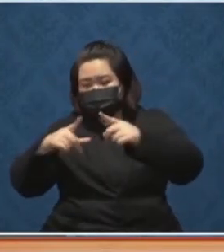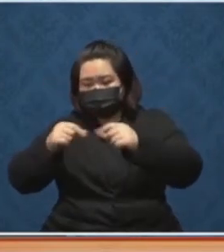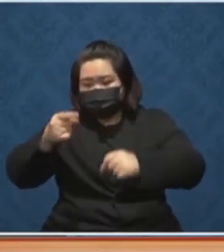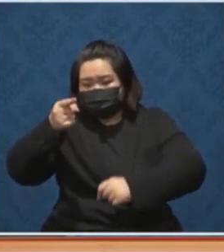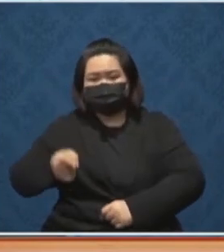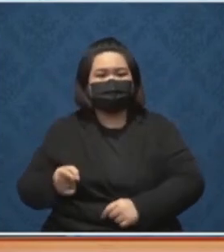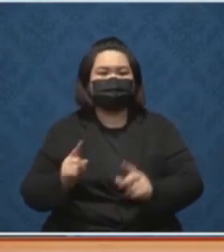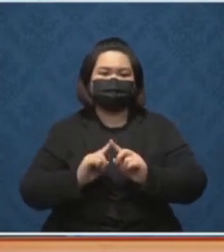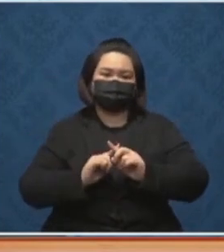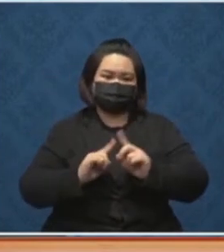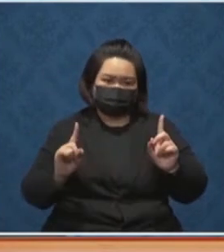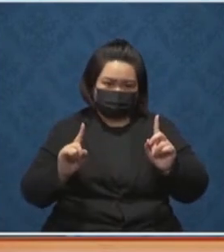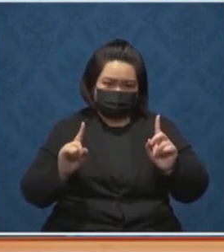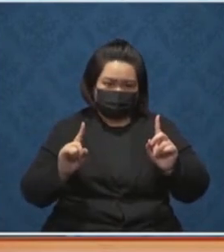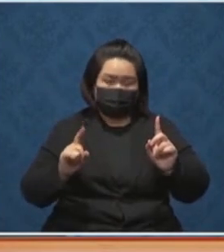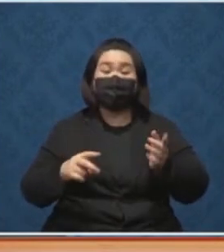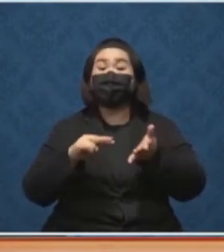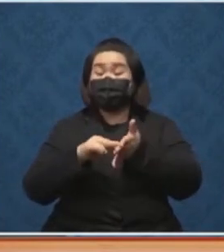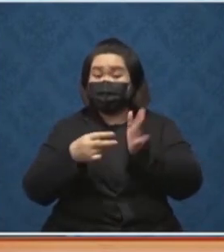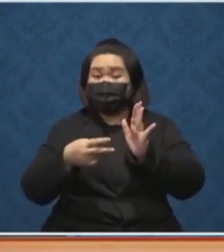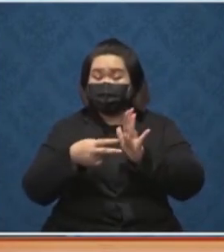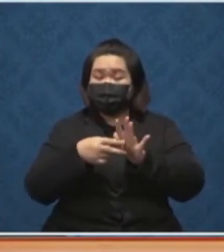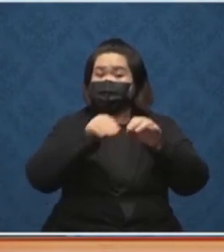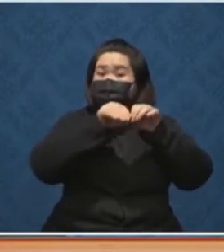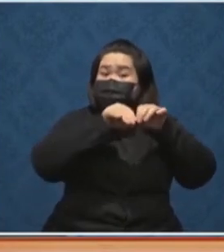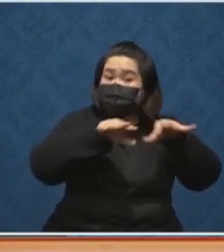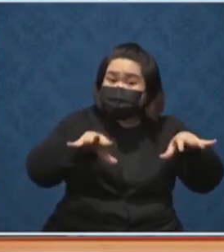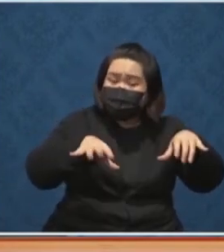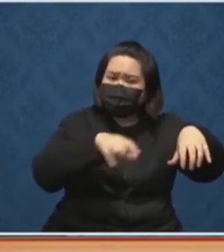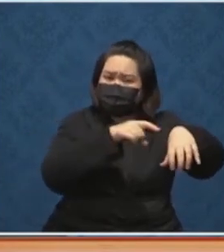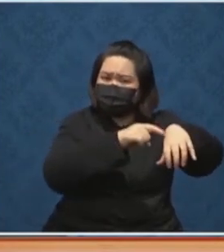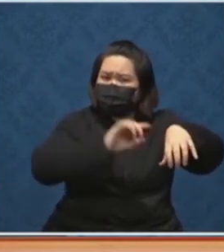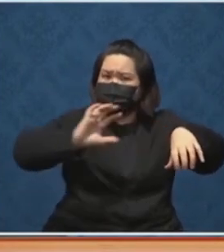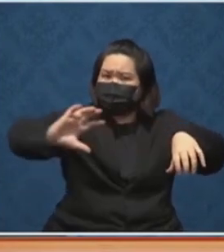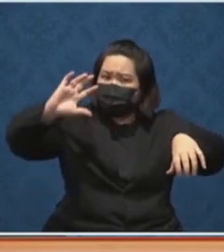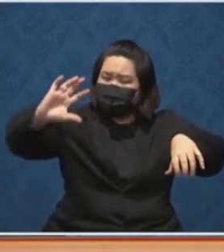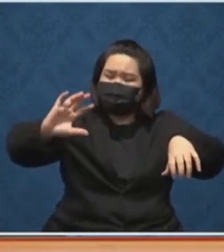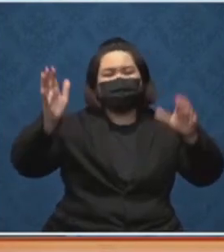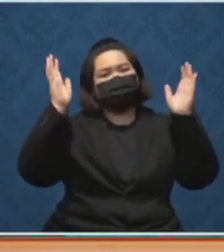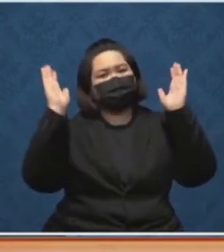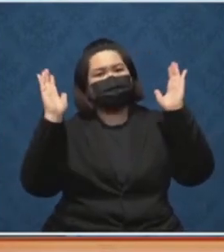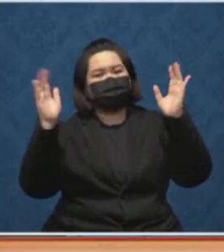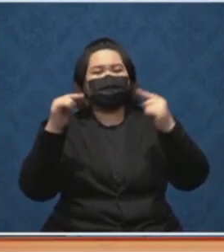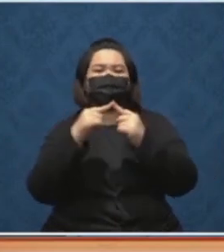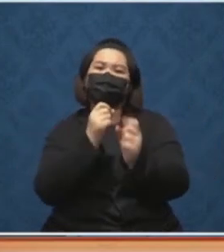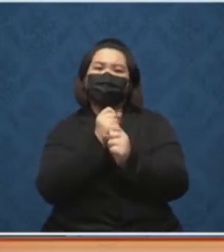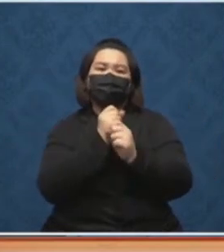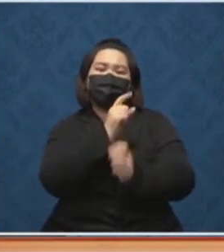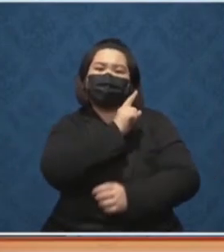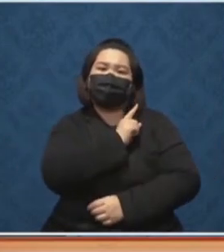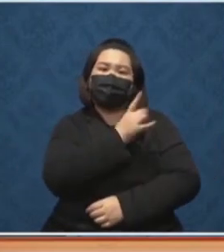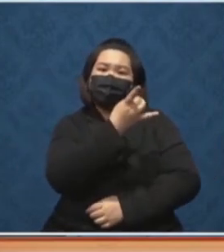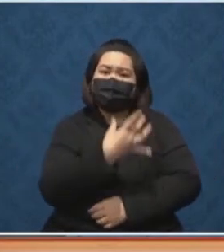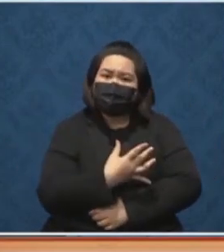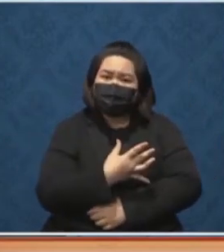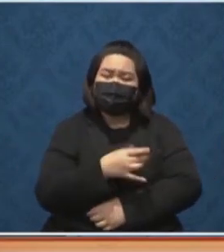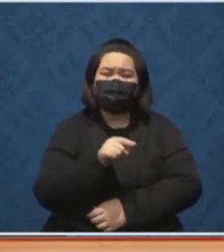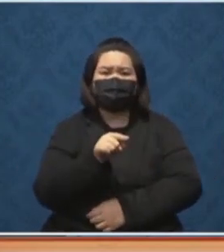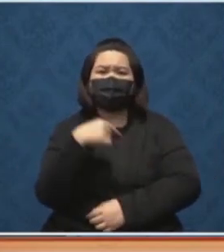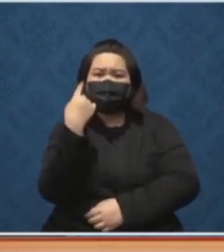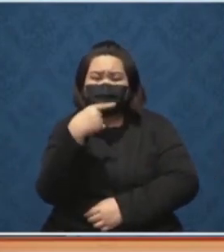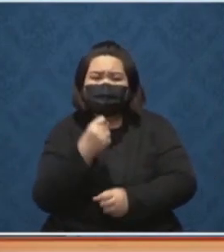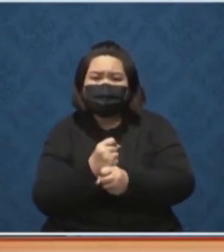มัคอการเผยแ้ข้อมูล เผยแ้ความเหนของหน่วยงานรัฐ และโฆษณะนโยบายขรัฐบาลซึมเปหนาที่ใครคร โ